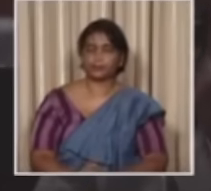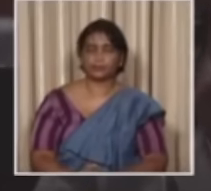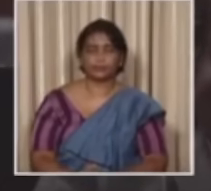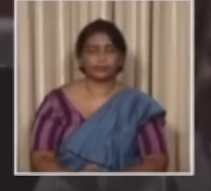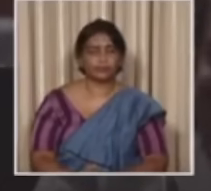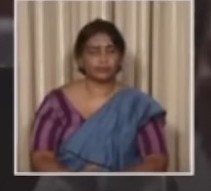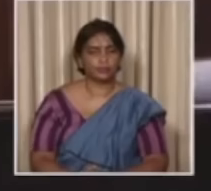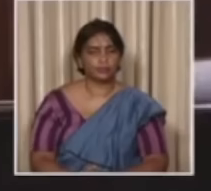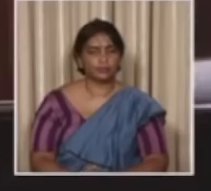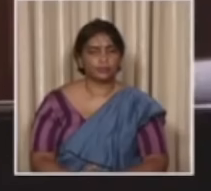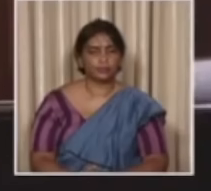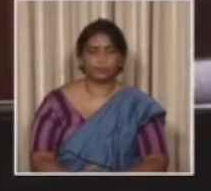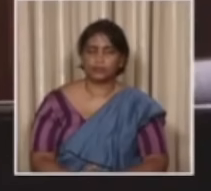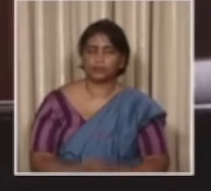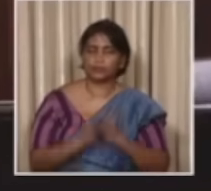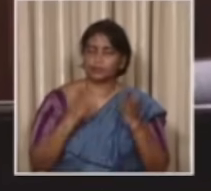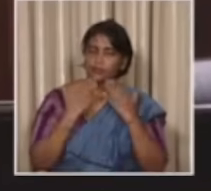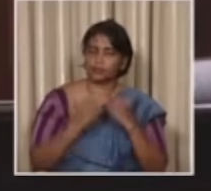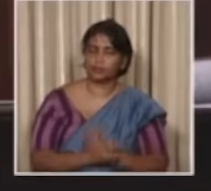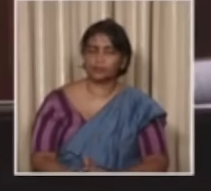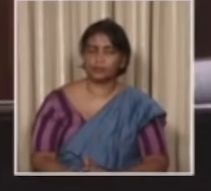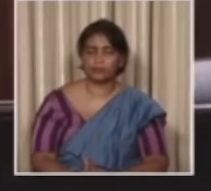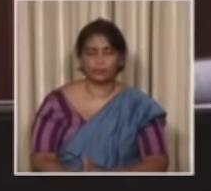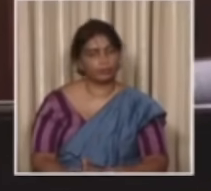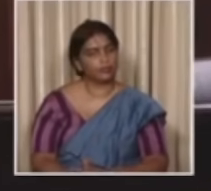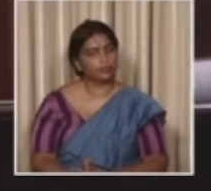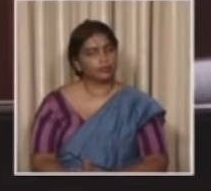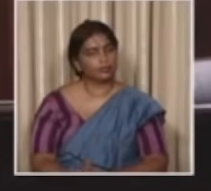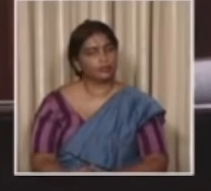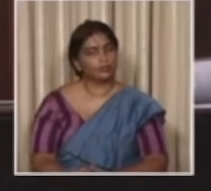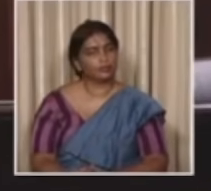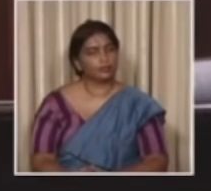you. Honorable SMM Musharraf, you have 11 minutes.